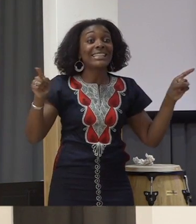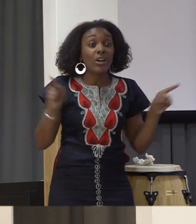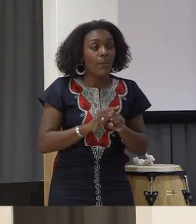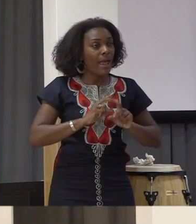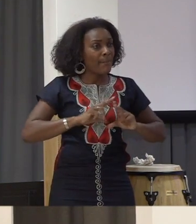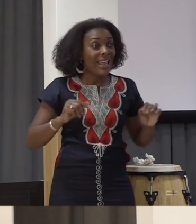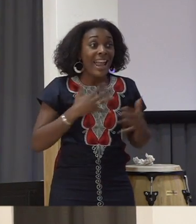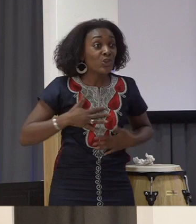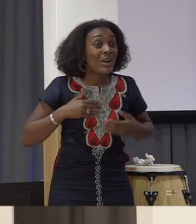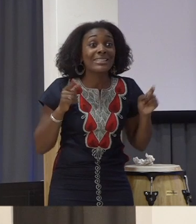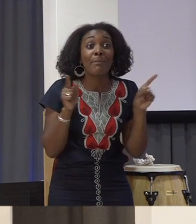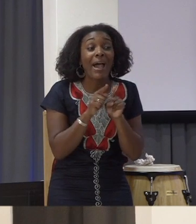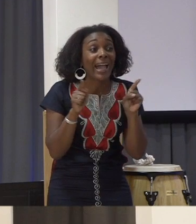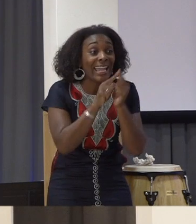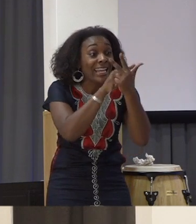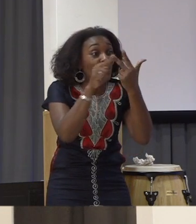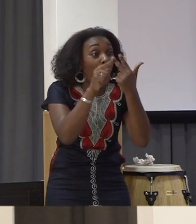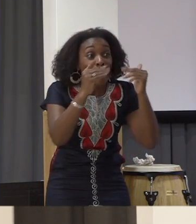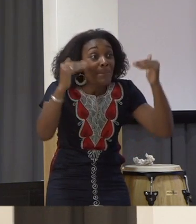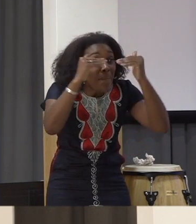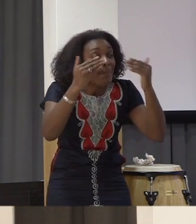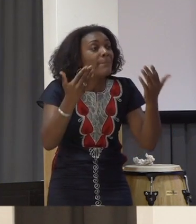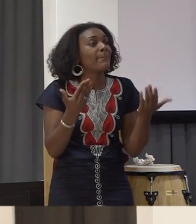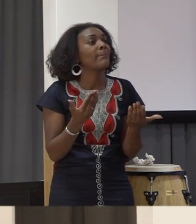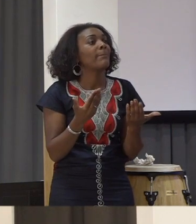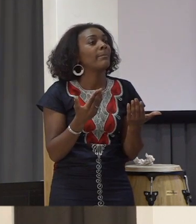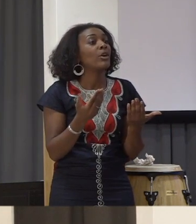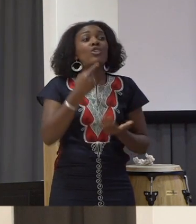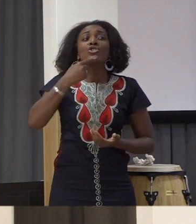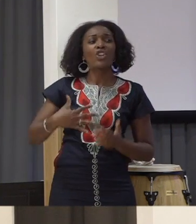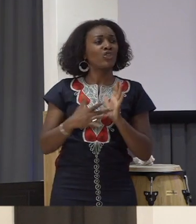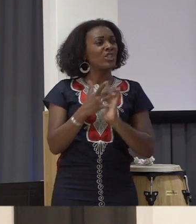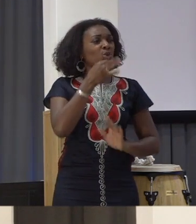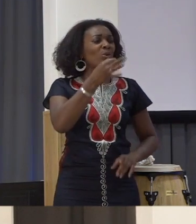paix. Nous confessons la justice de Dieu, c'est le sang de Jésus. Nous